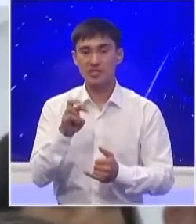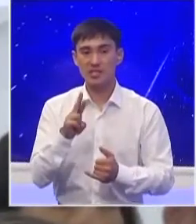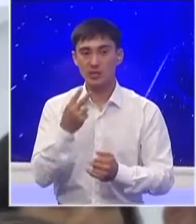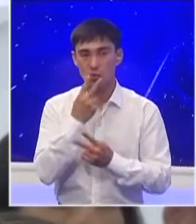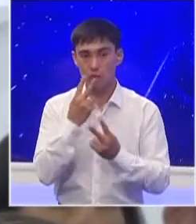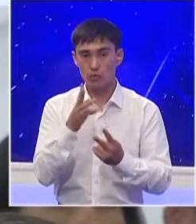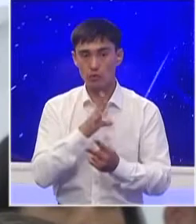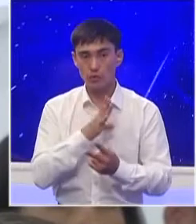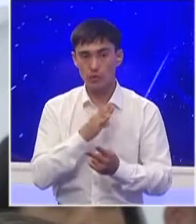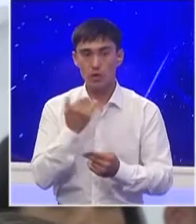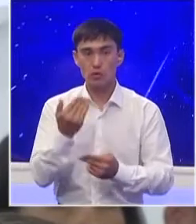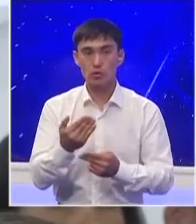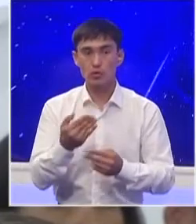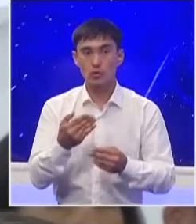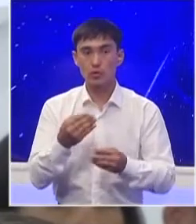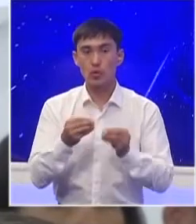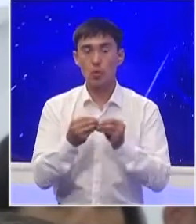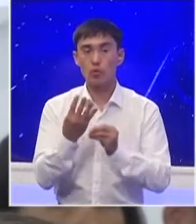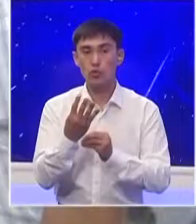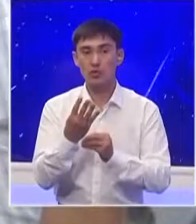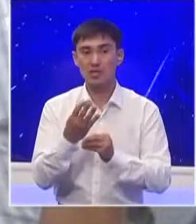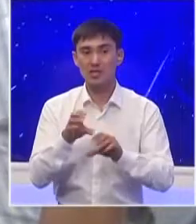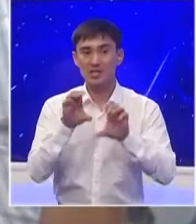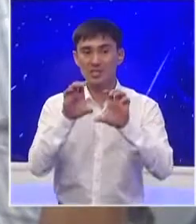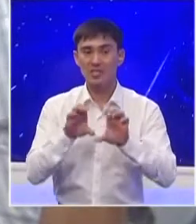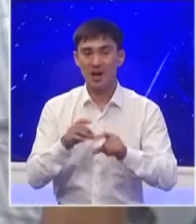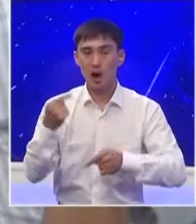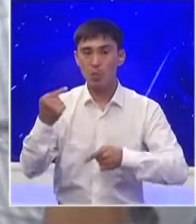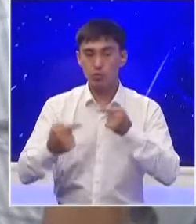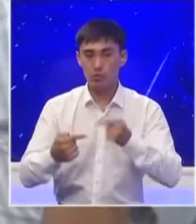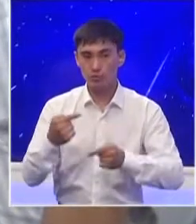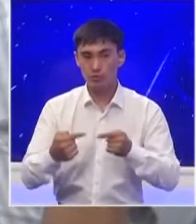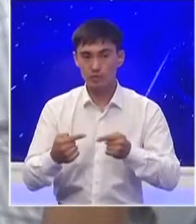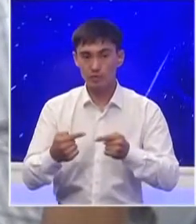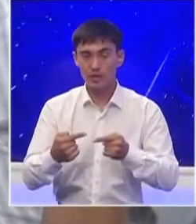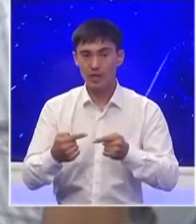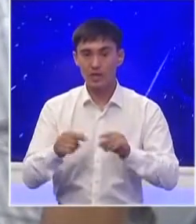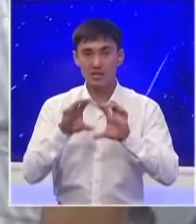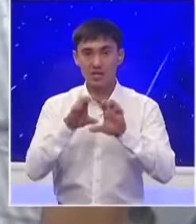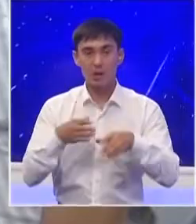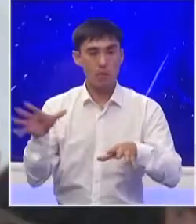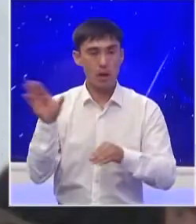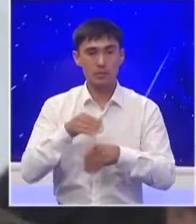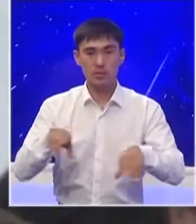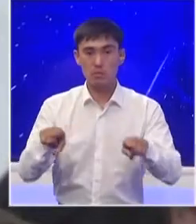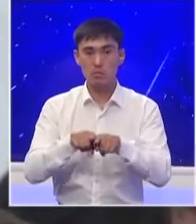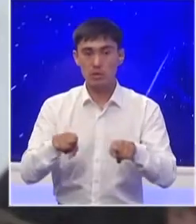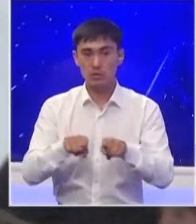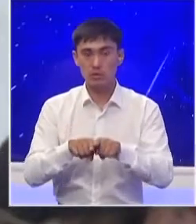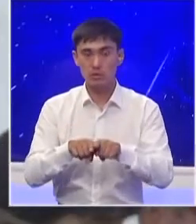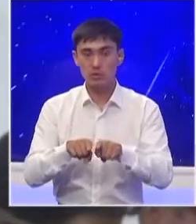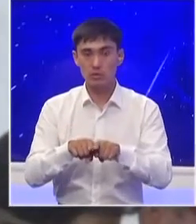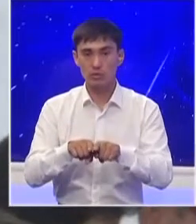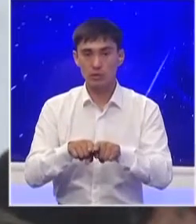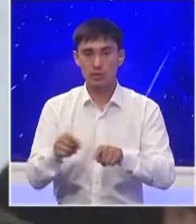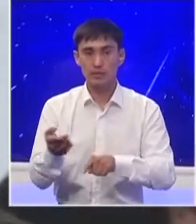отыр. Соның 14-ті заңға қайшы деп табылды. Заң бәрімізге бір ғой.